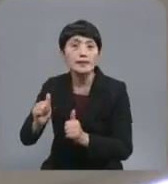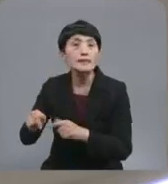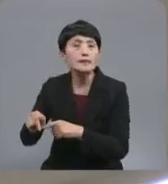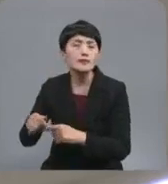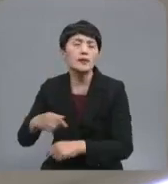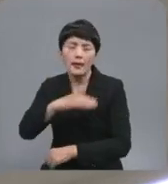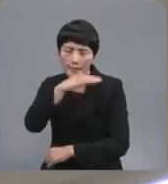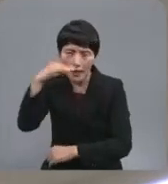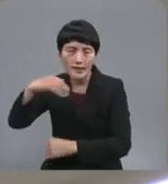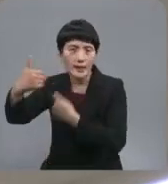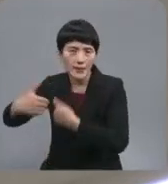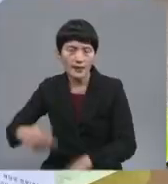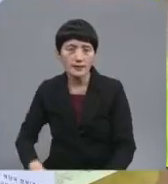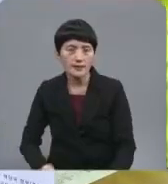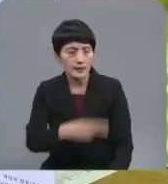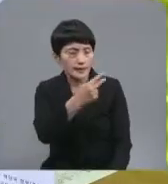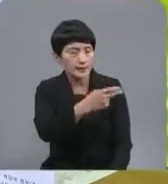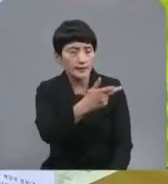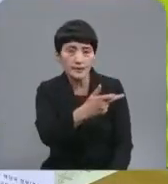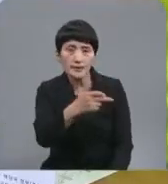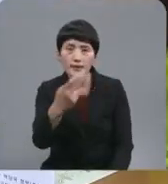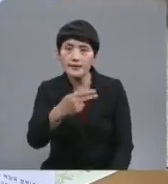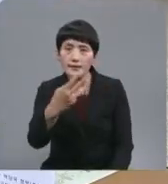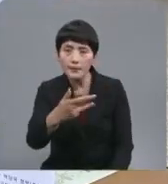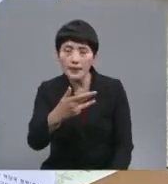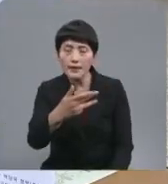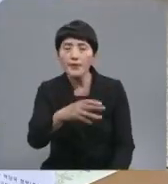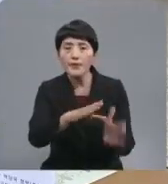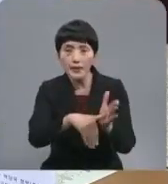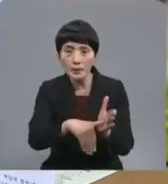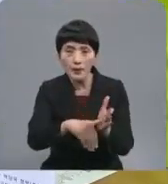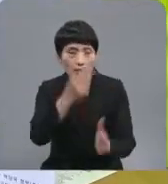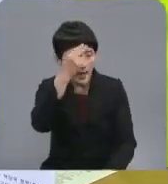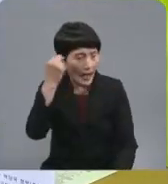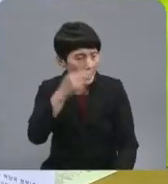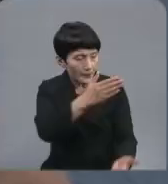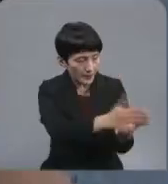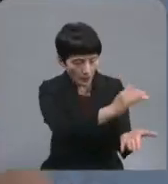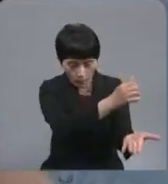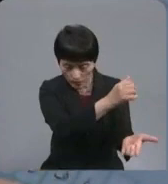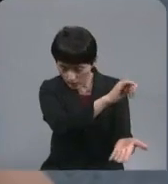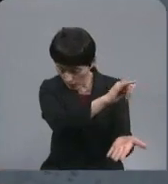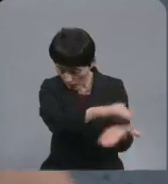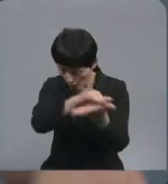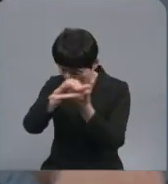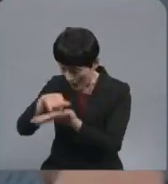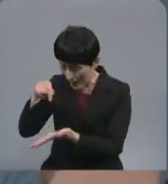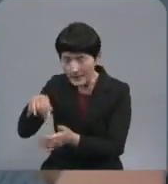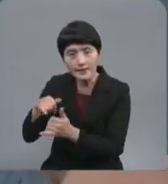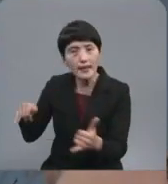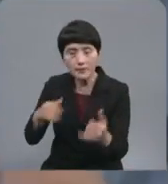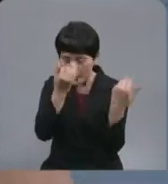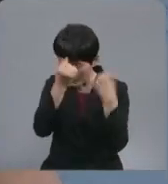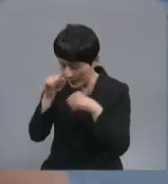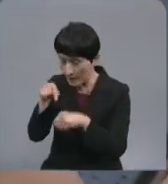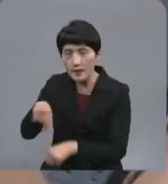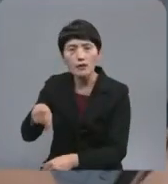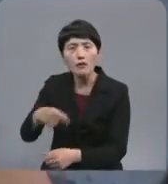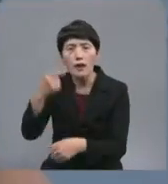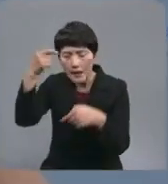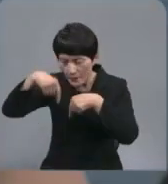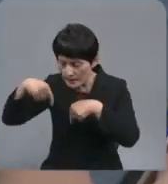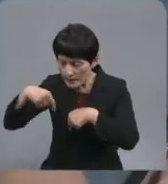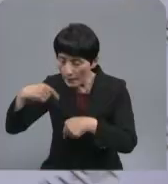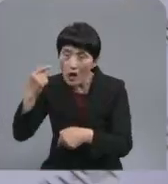كما تضمنت التوصيات تحسين نظام فحص اللاجئين في كوريا الجنوبيه وادعت لجنه حقوق الانسان